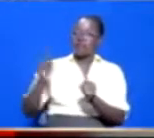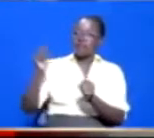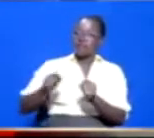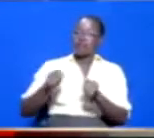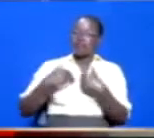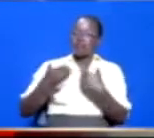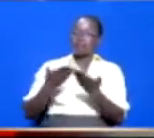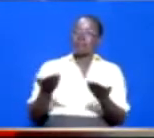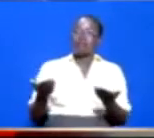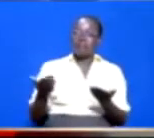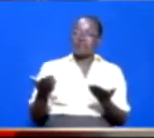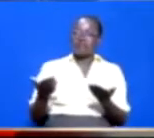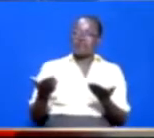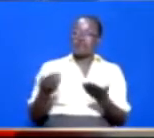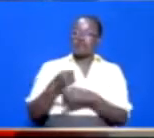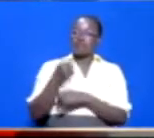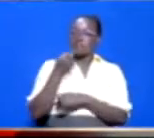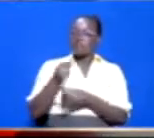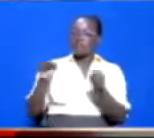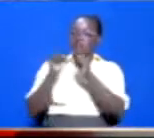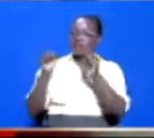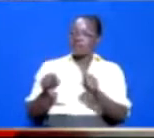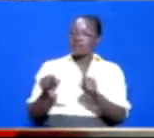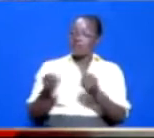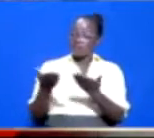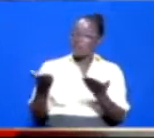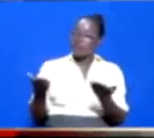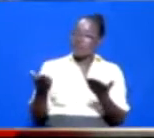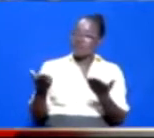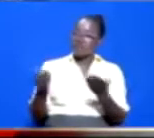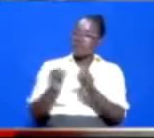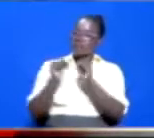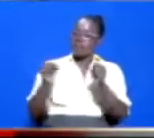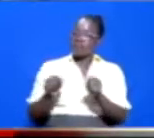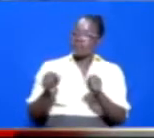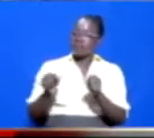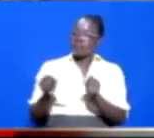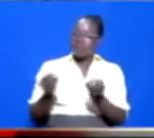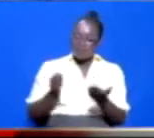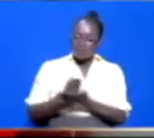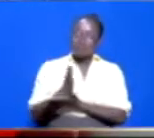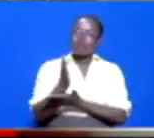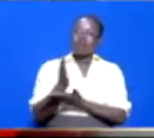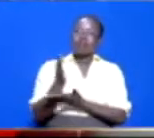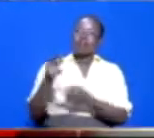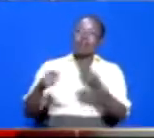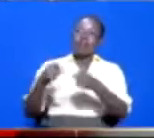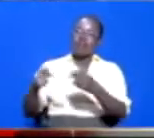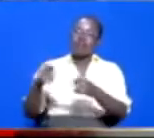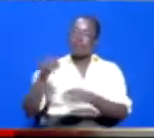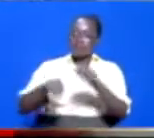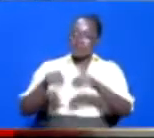Mm-hmm. Na wahakikishe kwamba hiyo system ambayo itawekwa pale ni system ambayo italeta uwazi katika hiyo process ya uchaguzi.